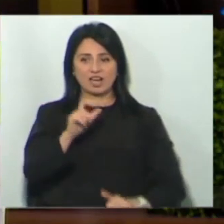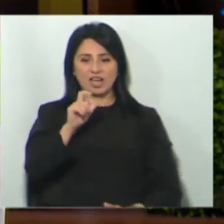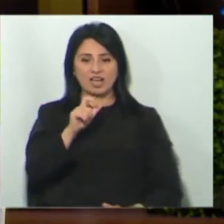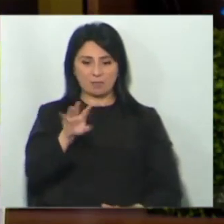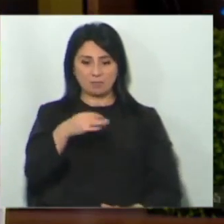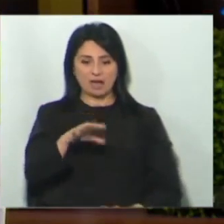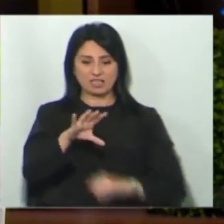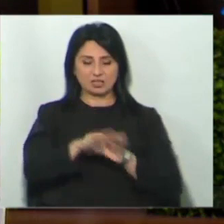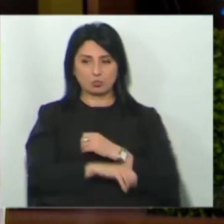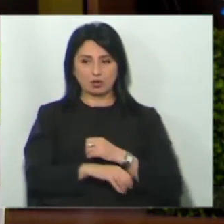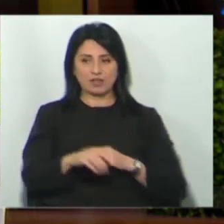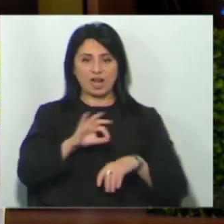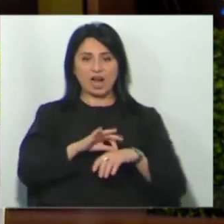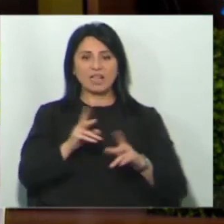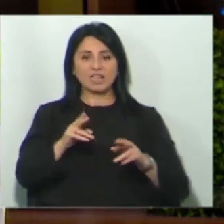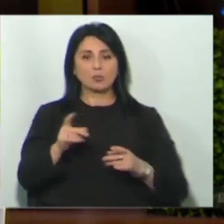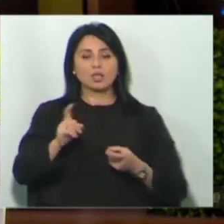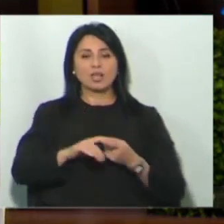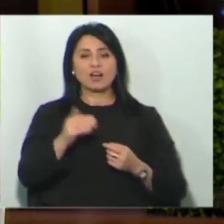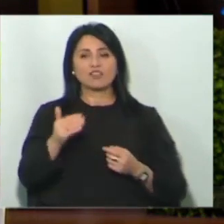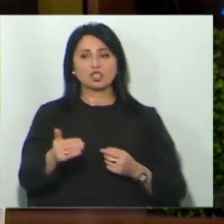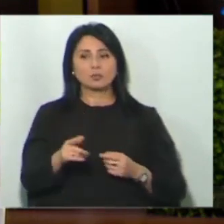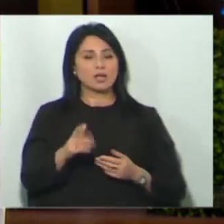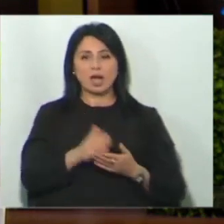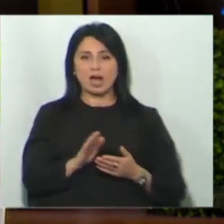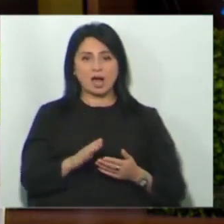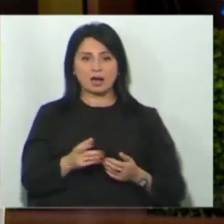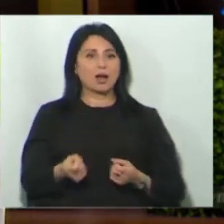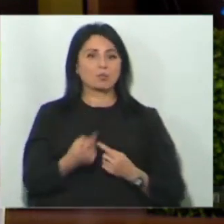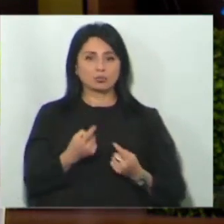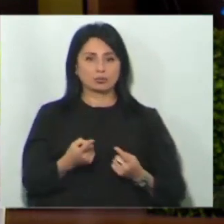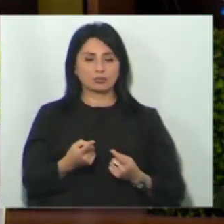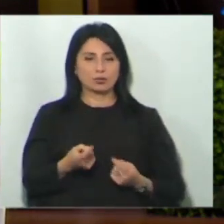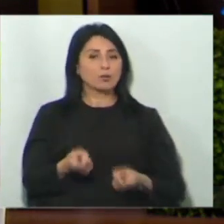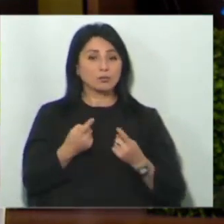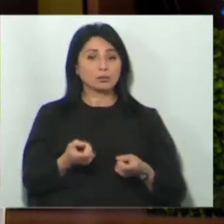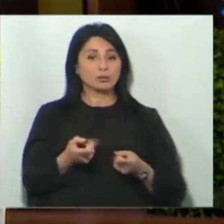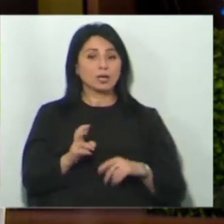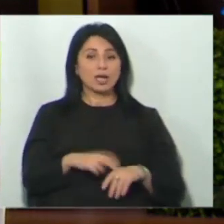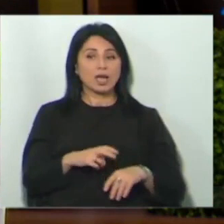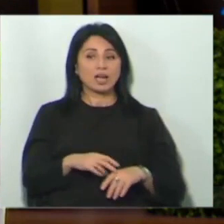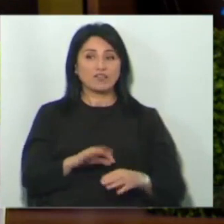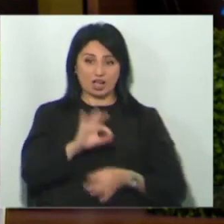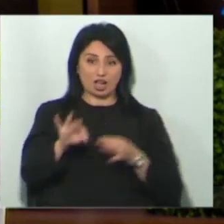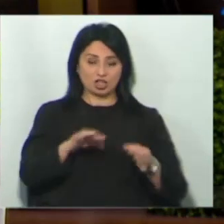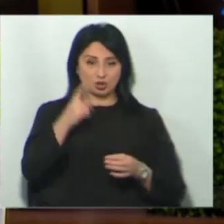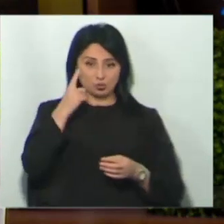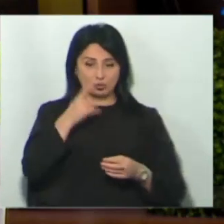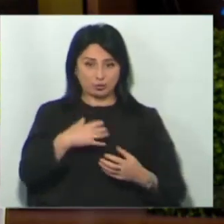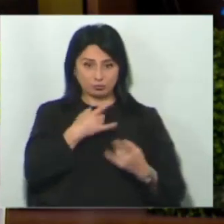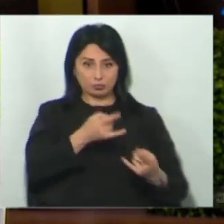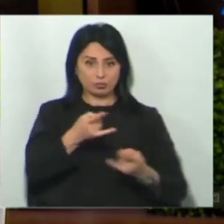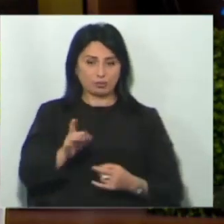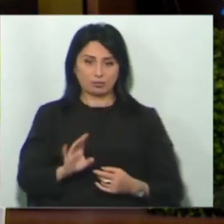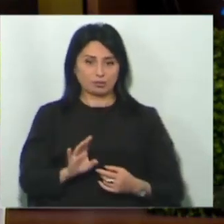ბოლოს, კანის კიბოსთან დაკავშირებით. ეს არ არის, იცით, აი ვთქვათ, ექიმების ზედმეტად